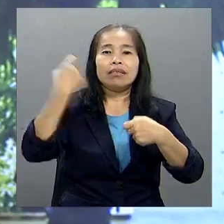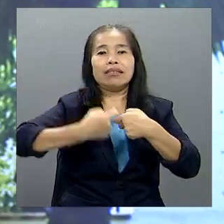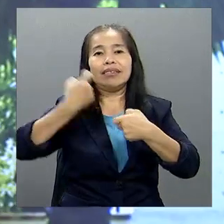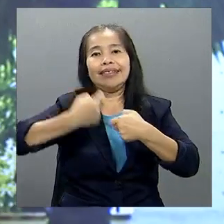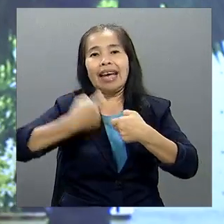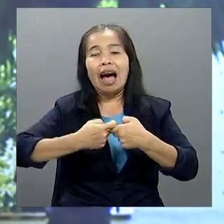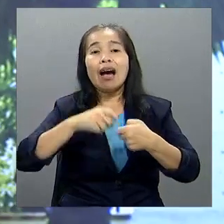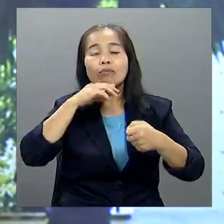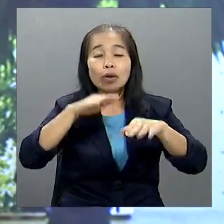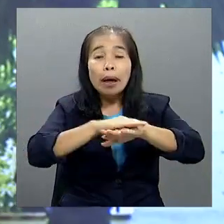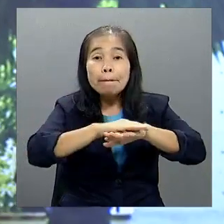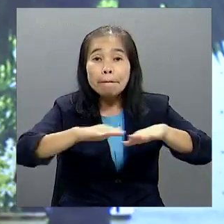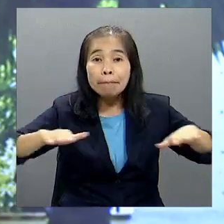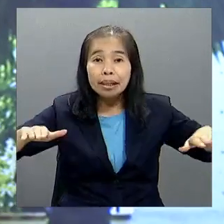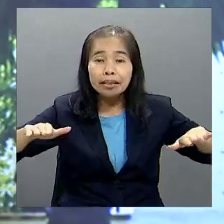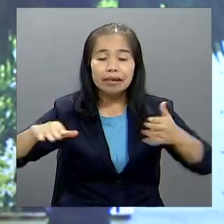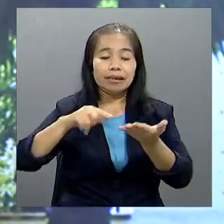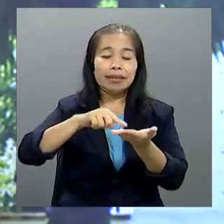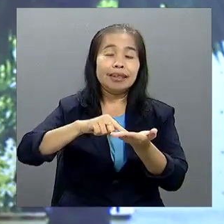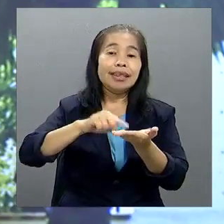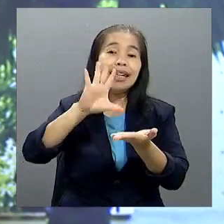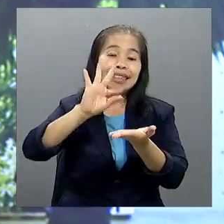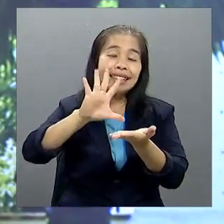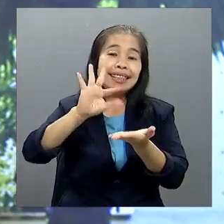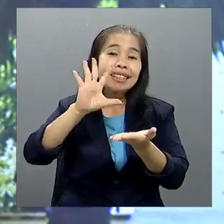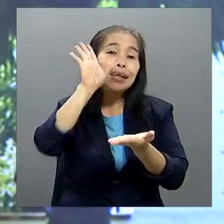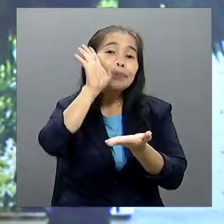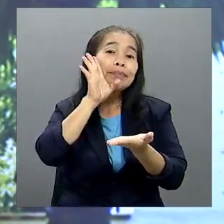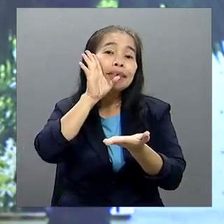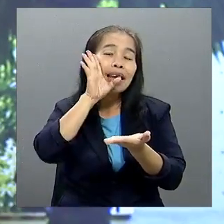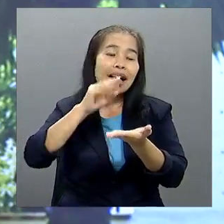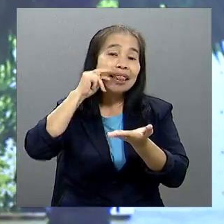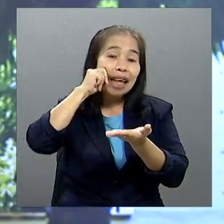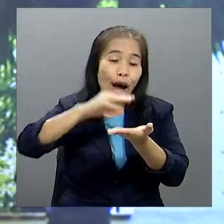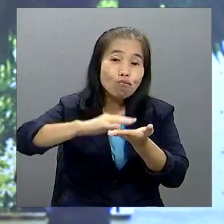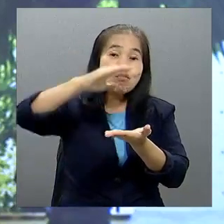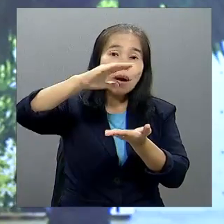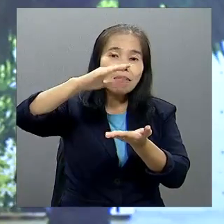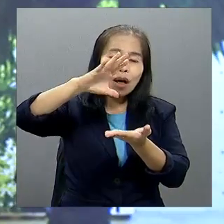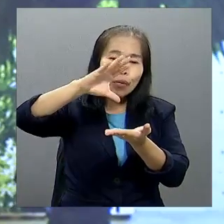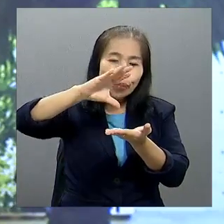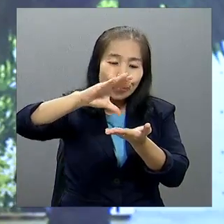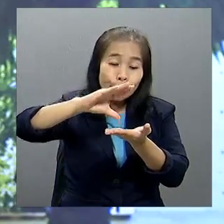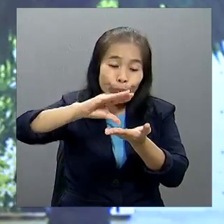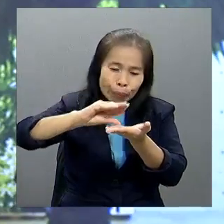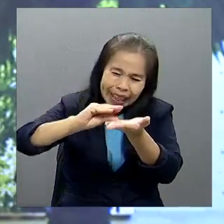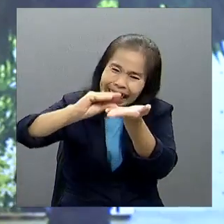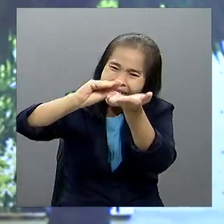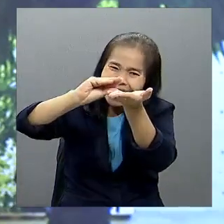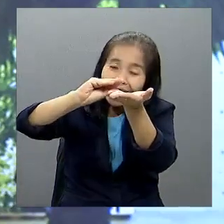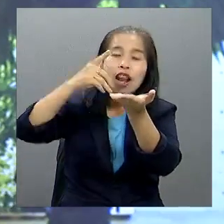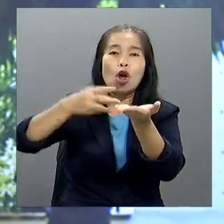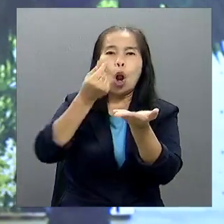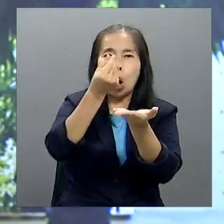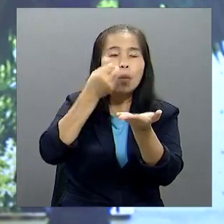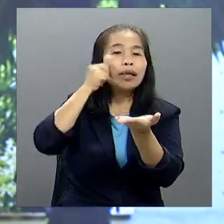ที่ไอตัวโคลนดินพวกนี้มันจะติดนะคะแล้วก็ถ้าสมมติว่าบ้านอยู่สมม